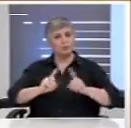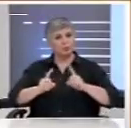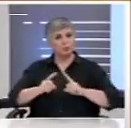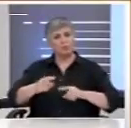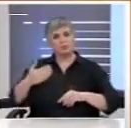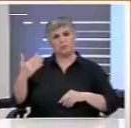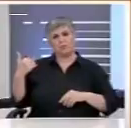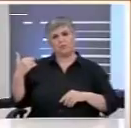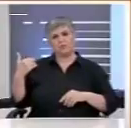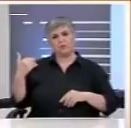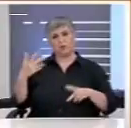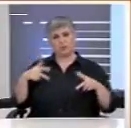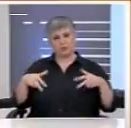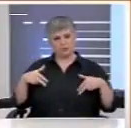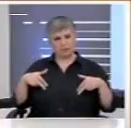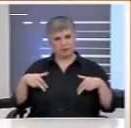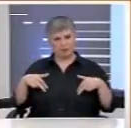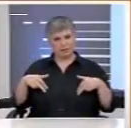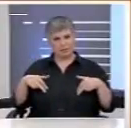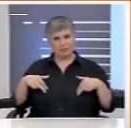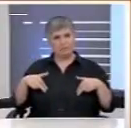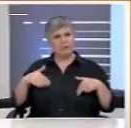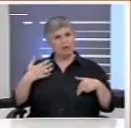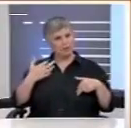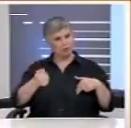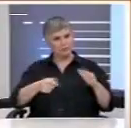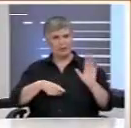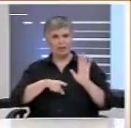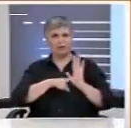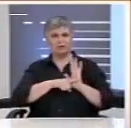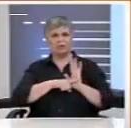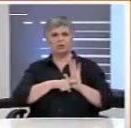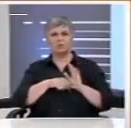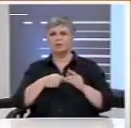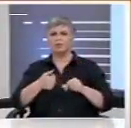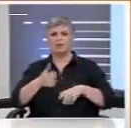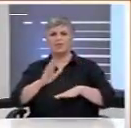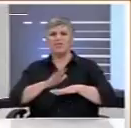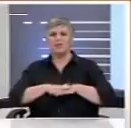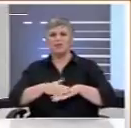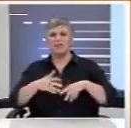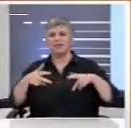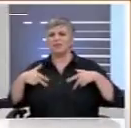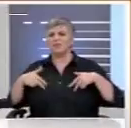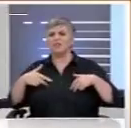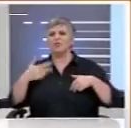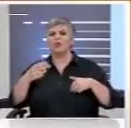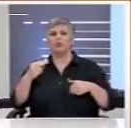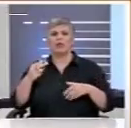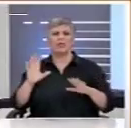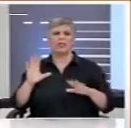κυβέρνηση, είχε ένα μειονέκτημα που δεν φταίει ούτε η κυβέρνηση, ούτε οι τότε θεσμοί,